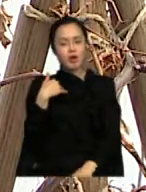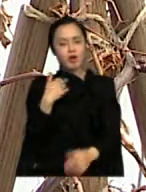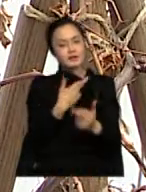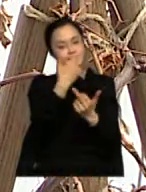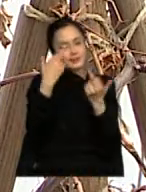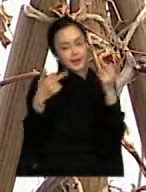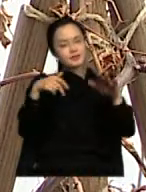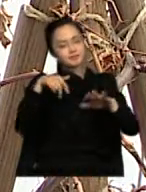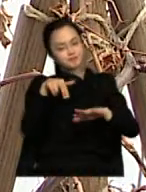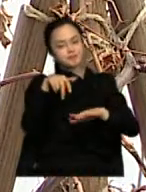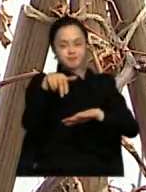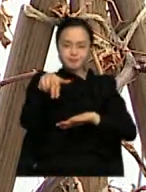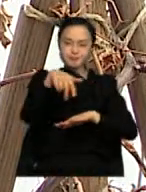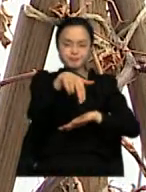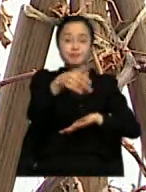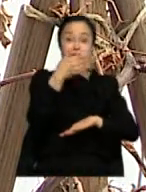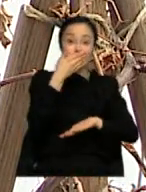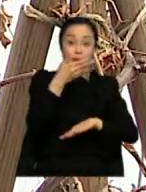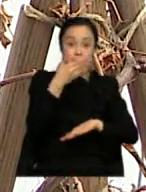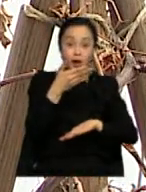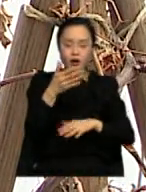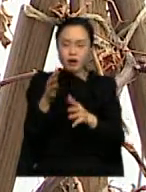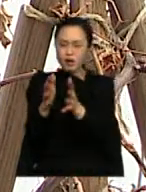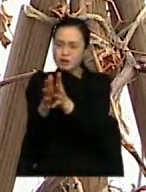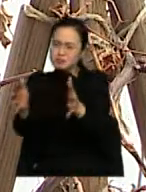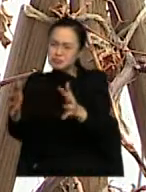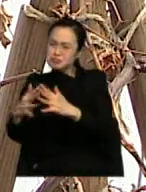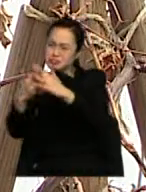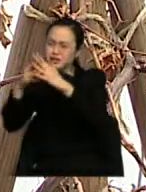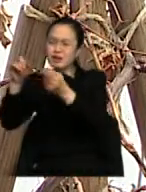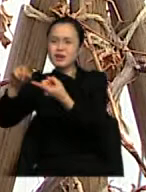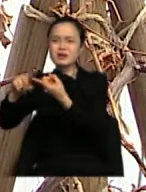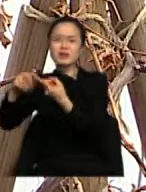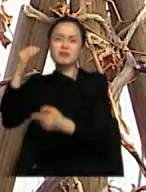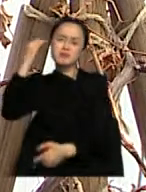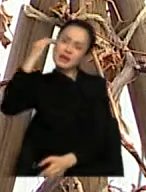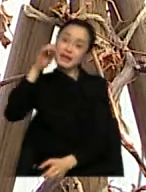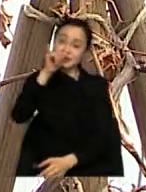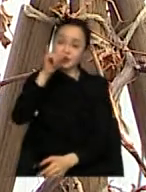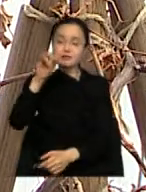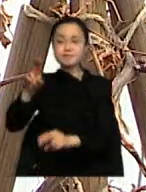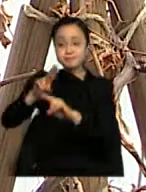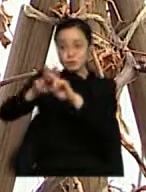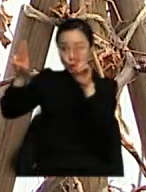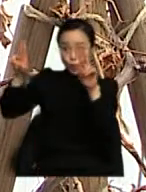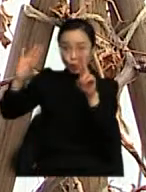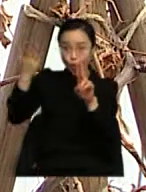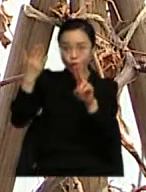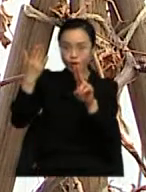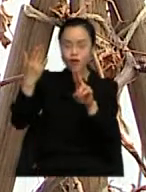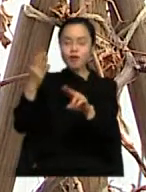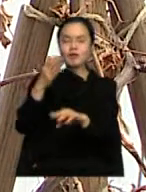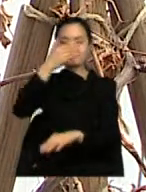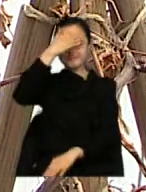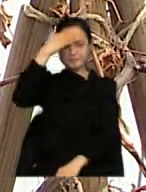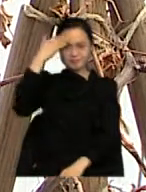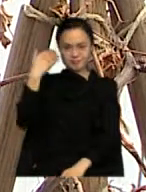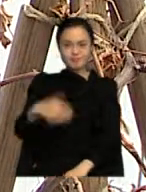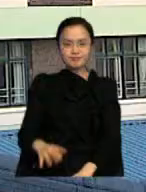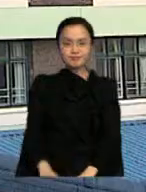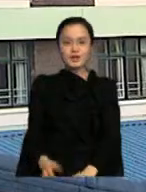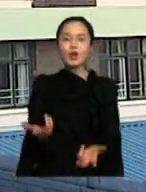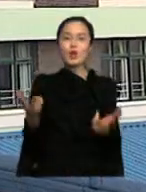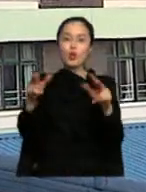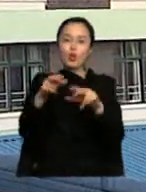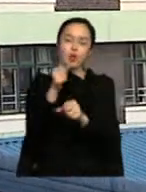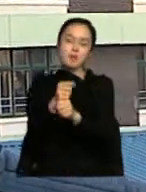그 살림이 복원 되서 뭐 공동 산 예전의 모습을 찾을 수 있으면 더욱 좋고 뭐 반해 보단 하다면 공원으로 하드 조성원